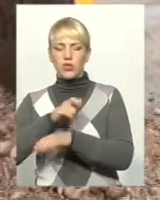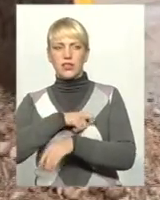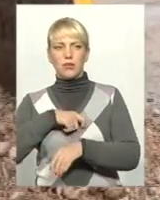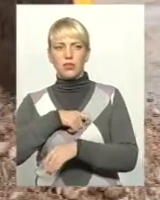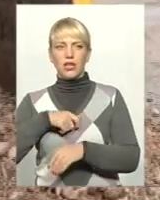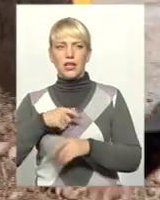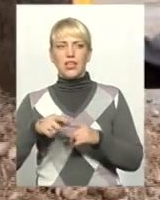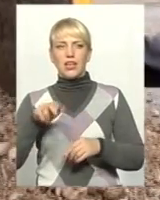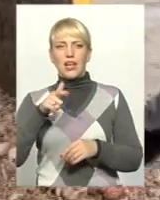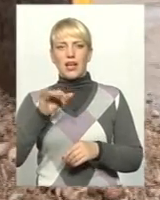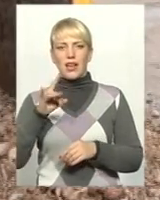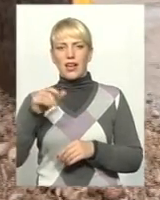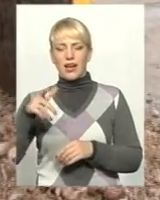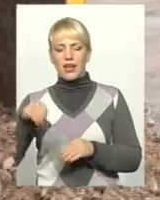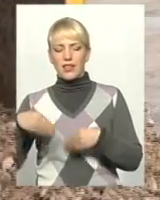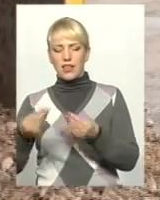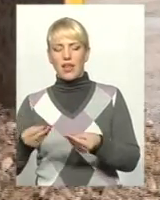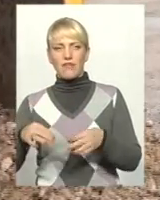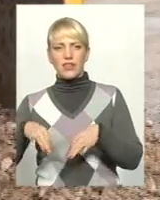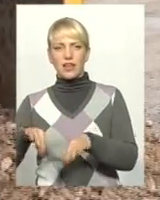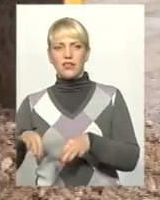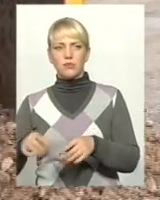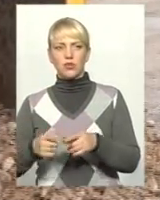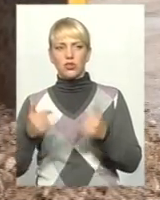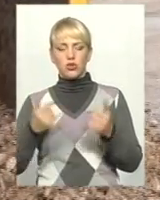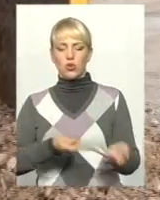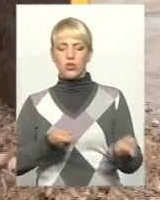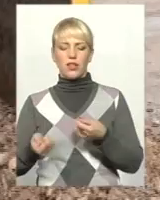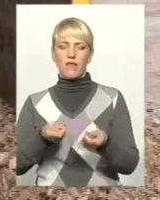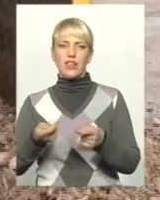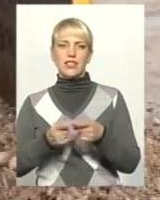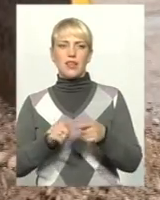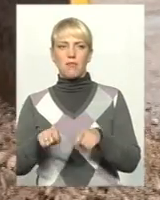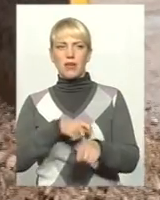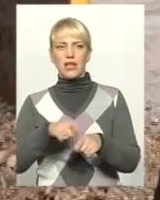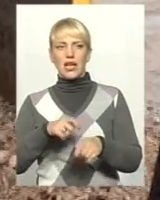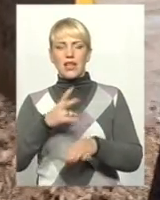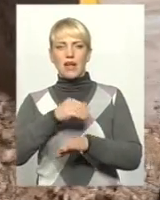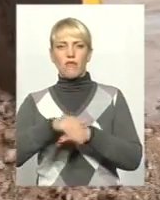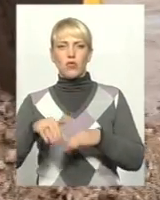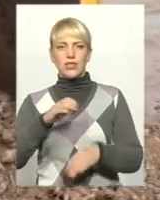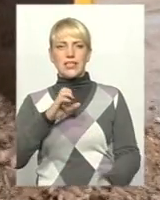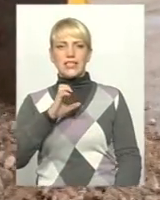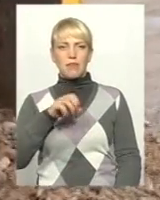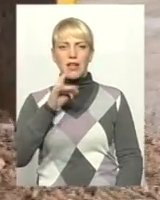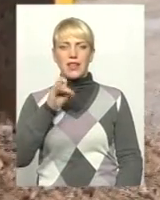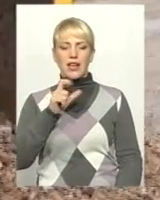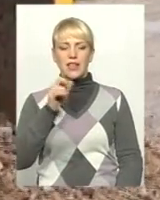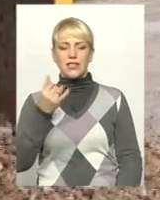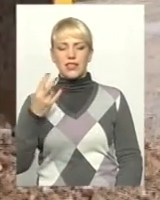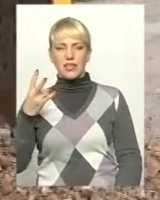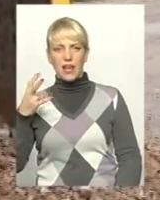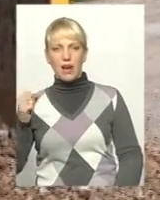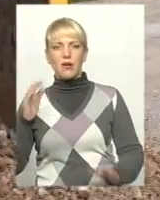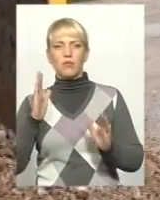Олександр Володимирович Жерега надав транспорт. Сьогодні вже завезено цей матеріал на вулицю Степана Разина і далі буде продовжуватися робота